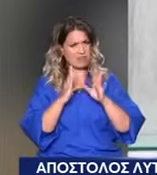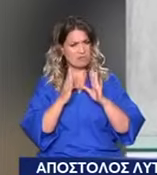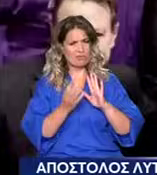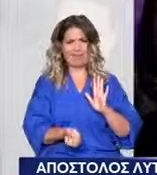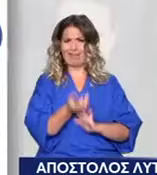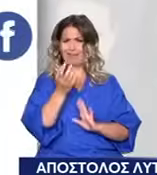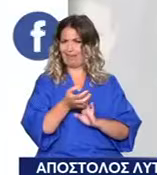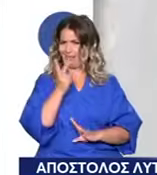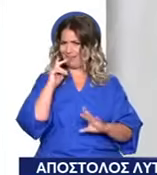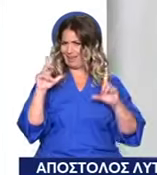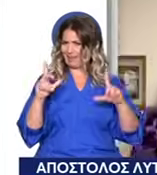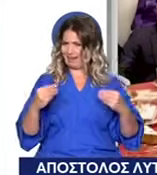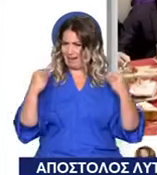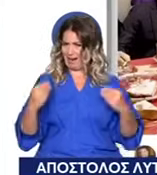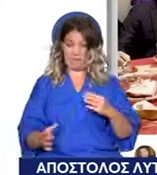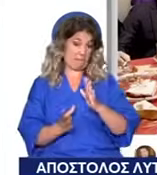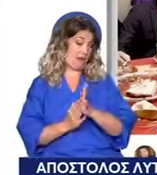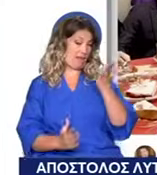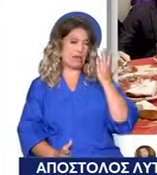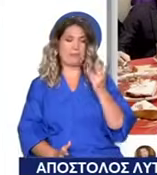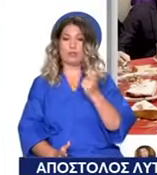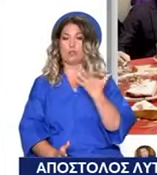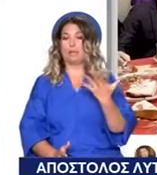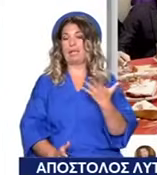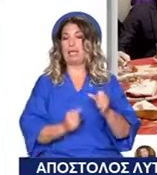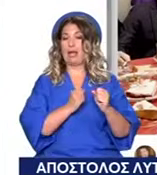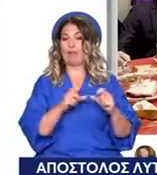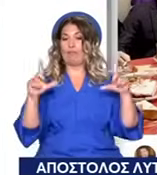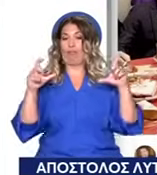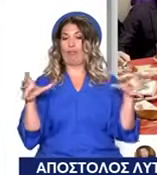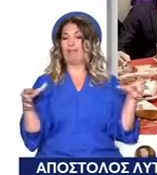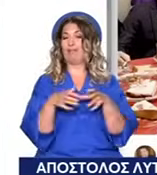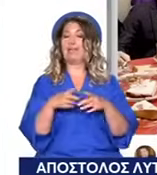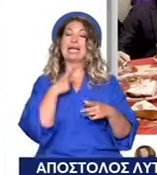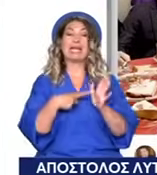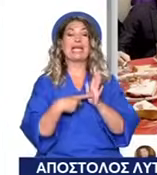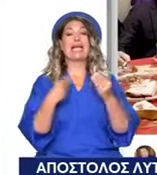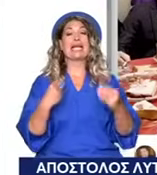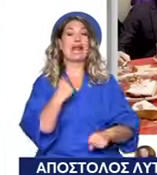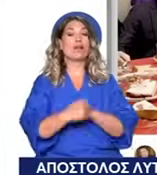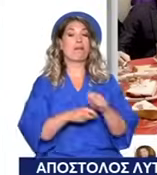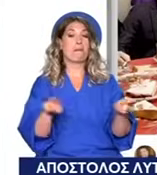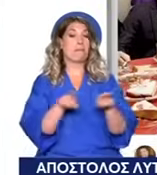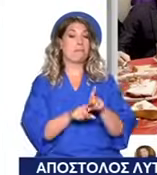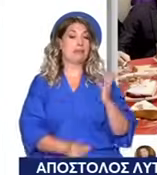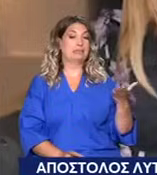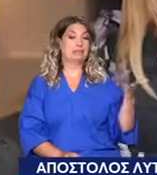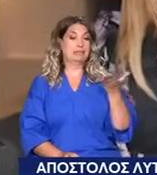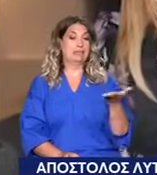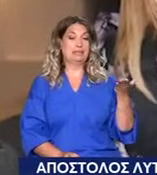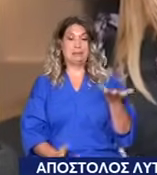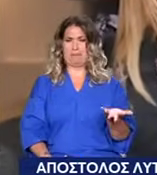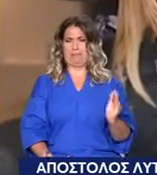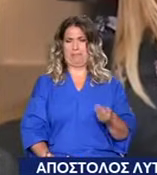το αντίθετο. 25 Ιανουαρίου εύχονταν καλή χρονιά με σύσσωμη την ομάδα του δικηγορικού τους γραφείου. Σας εύχομαι καλή χρονιά.